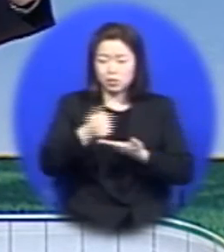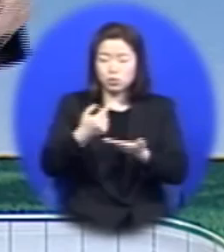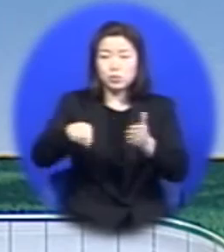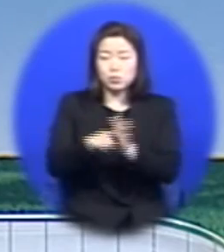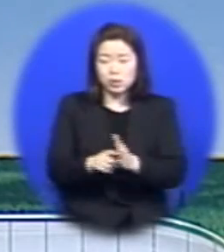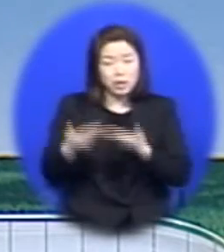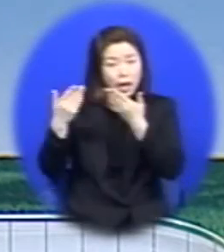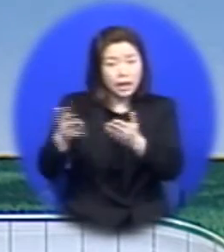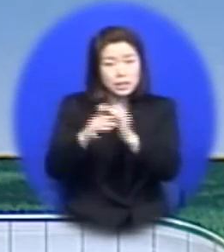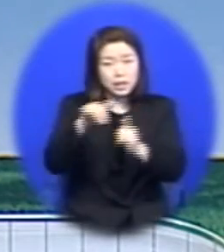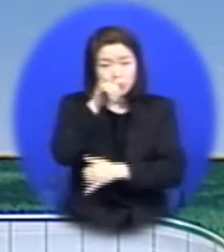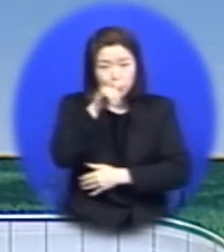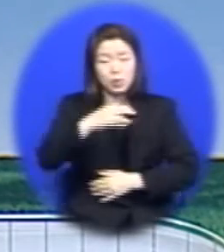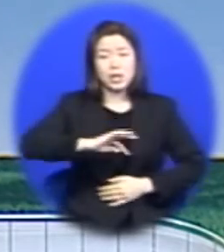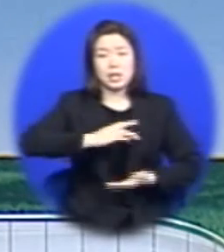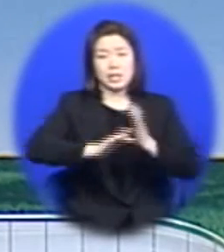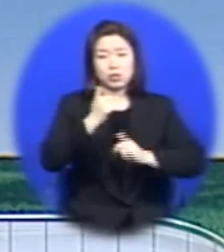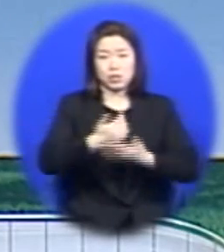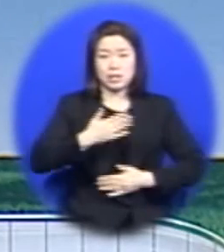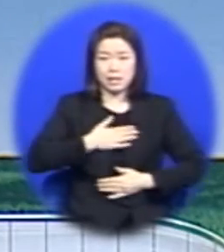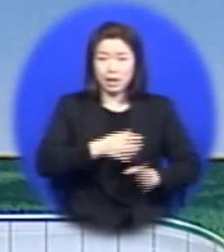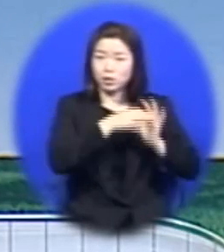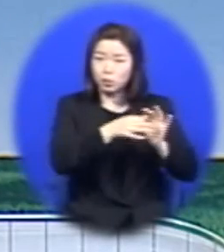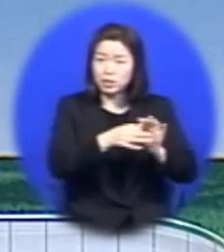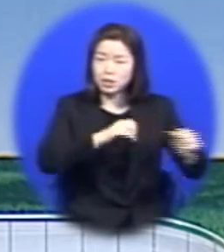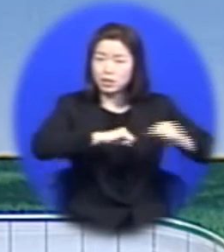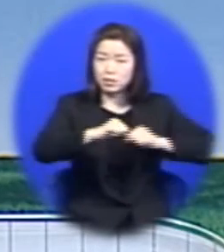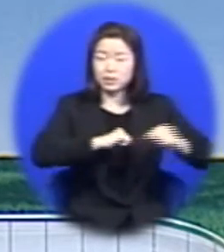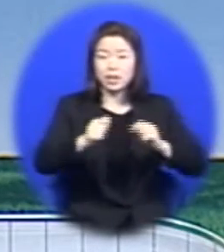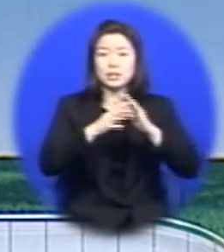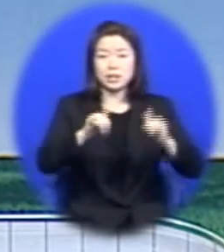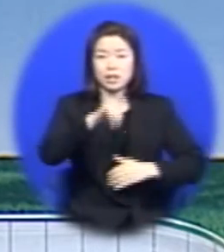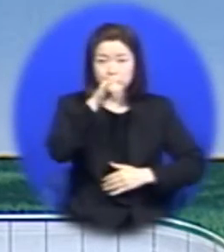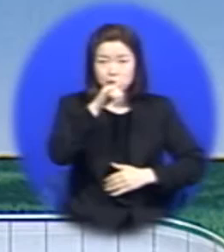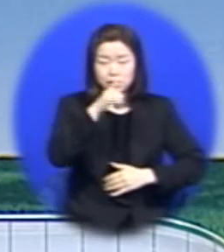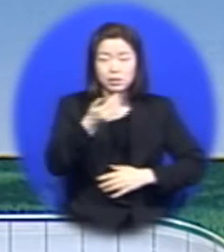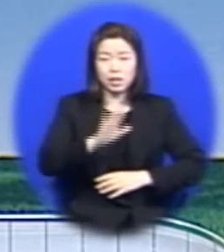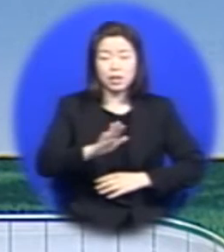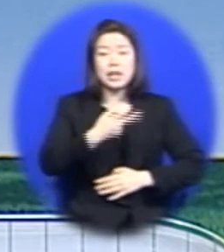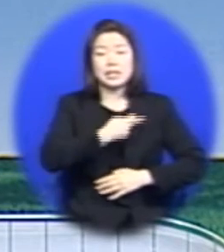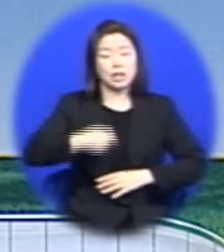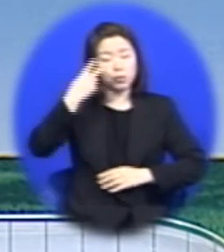있고 예수님께서 나를 통해서 역사하는 사람이 있는데 사도 바울은 이 두 번째 경우를